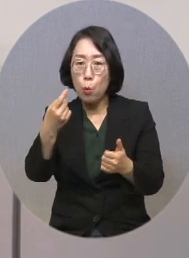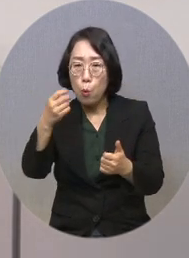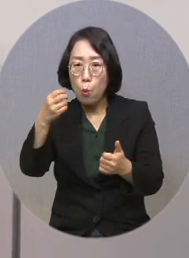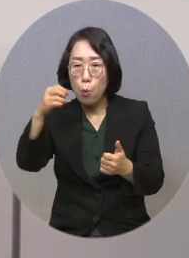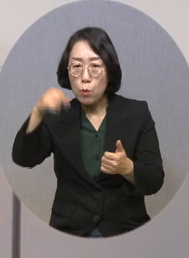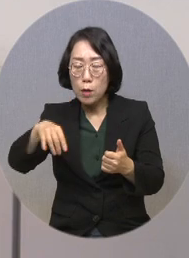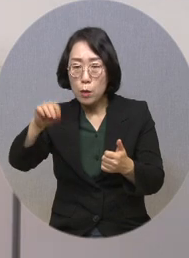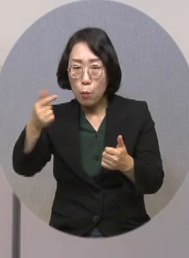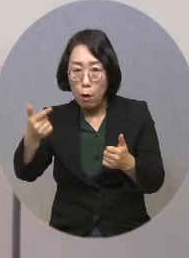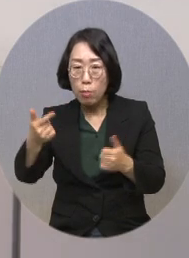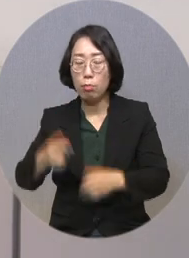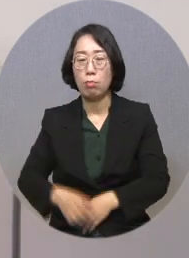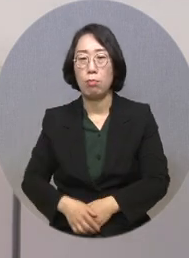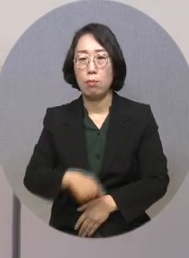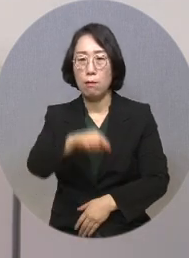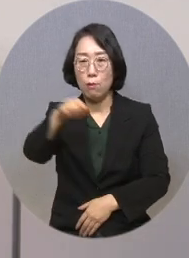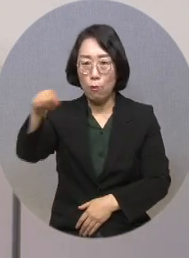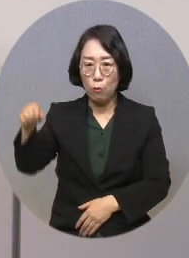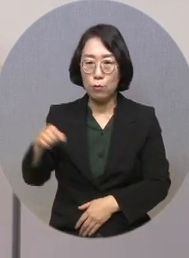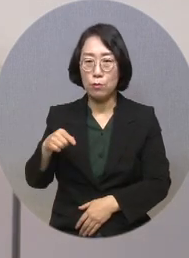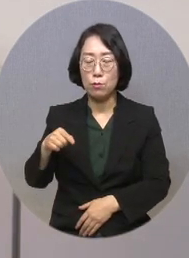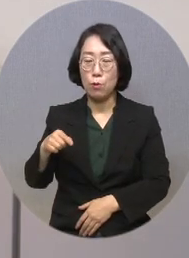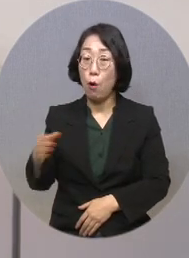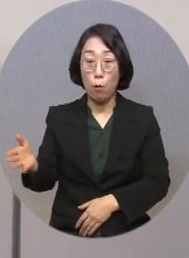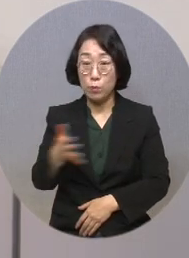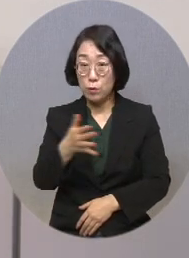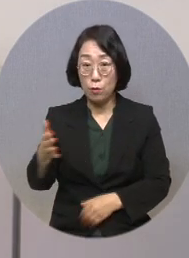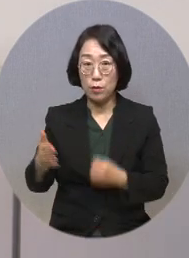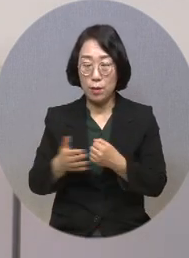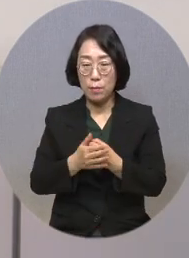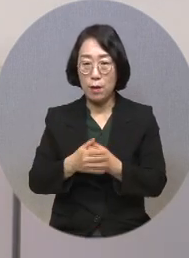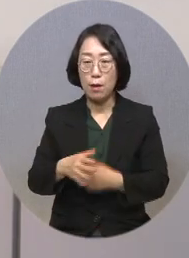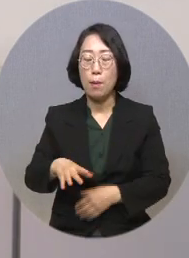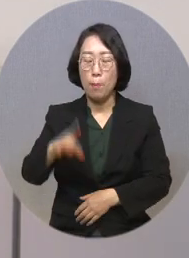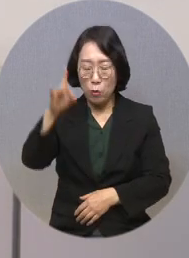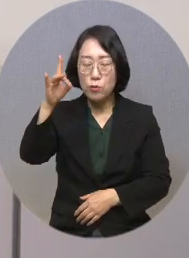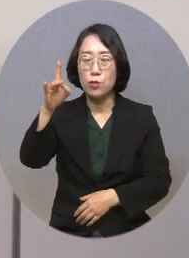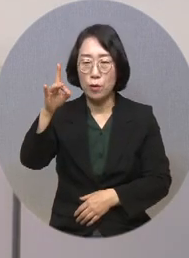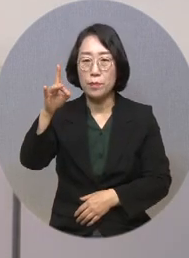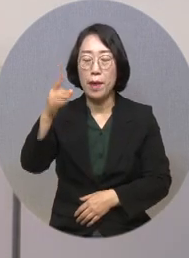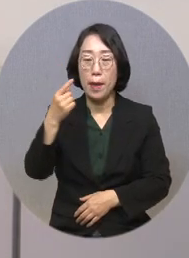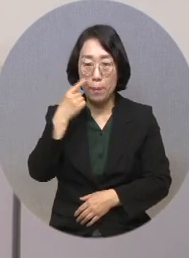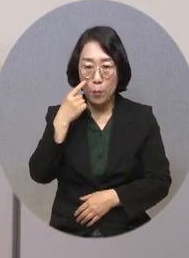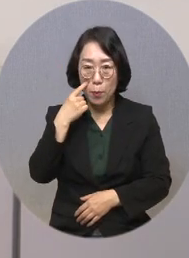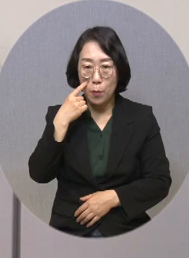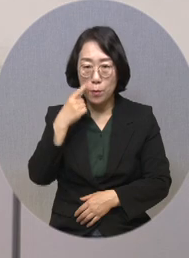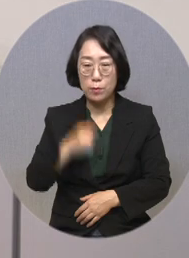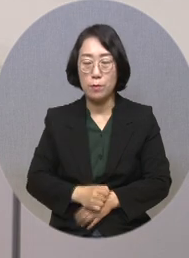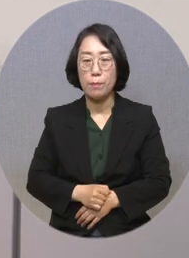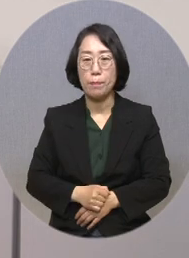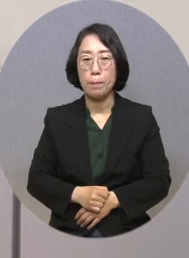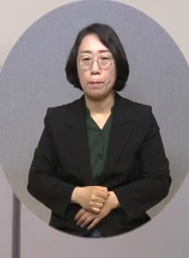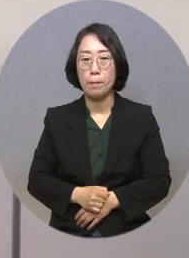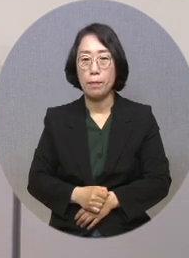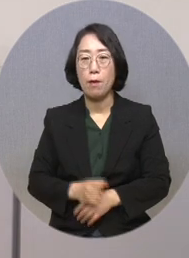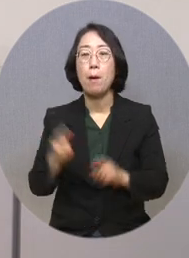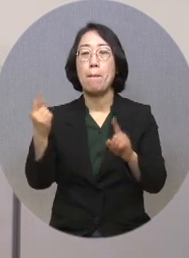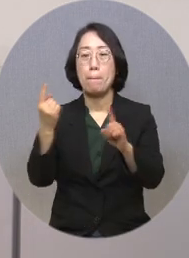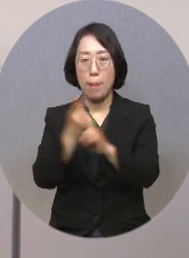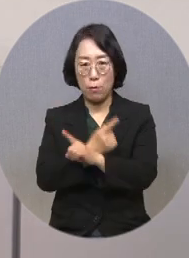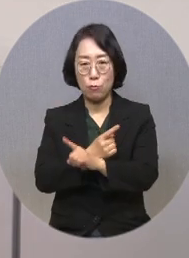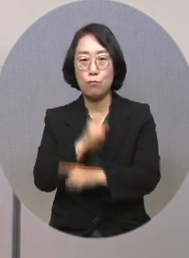저의 이미지 쇄신도 하고 또 선당 후사의 마음으로 광역의원 선거로 선회한 것입니다.